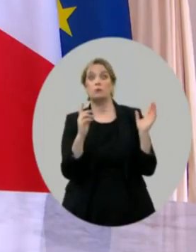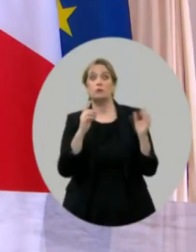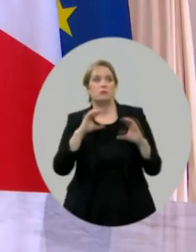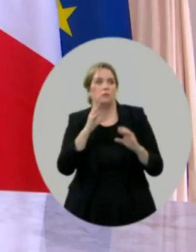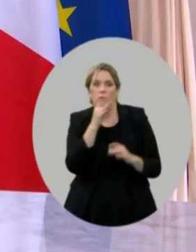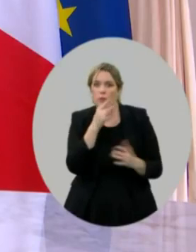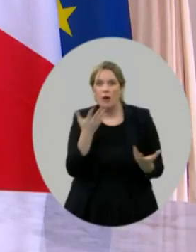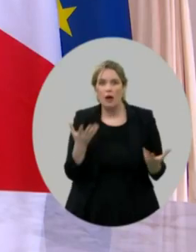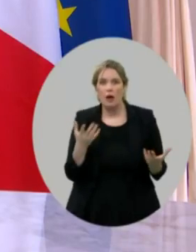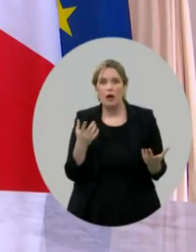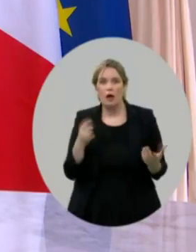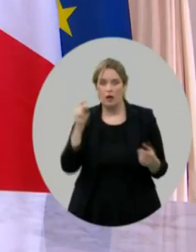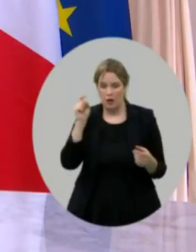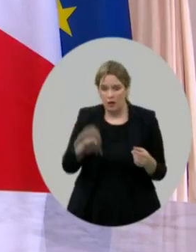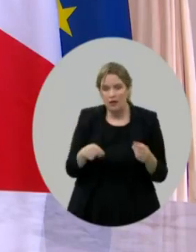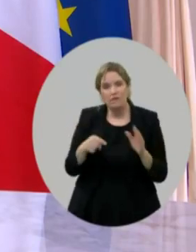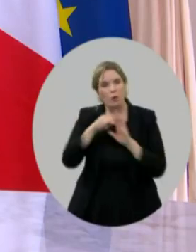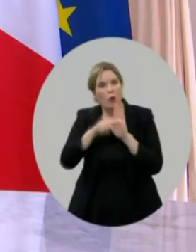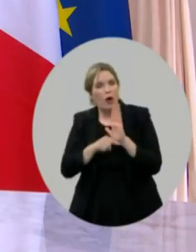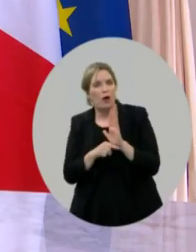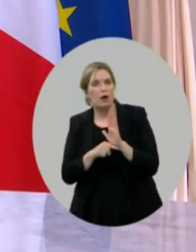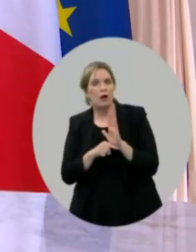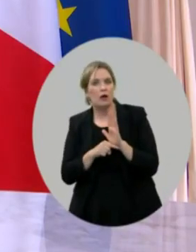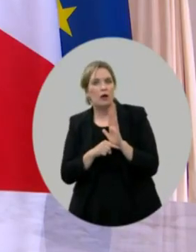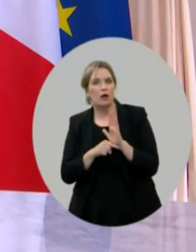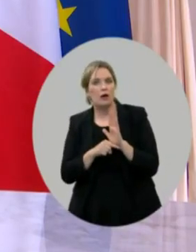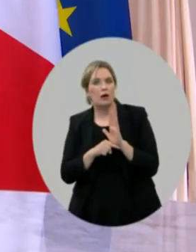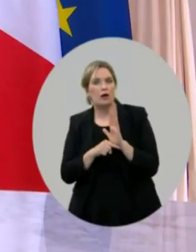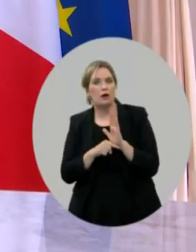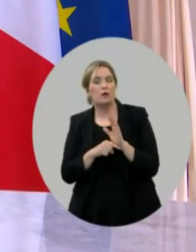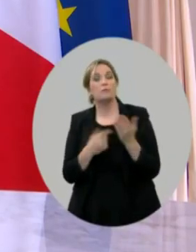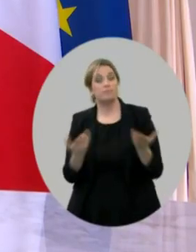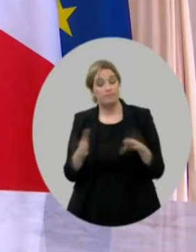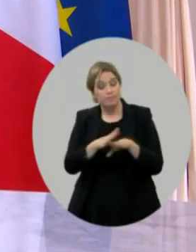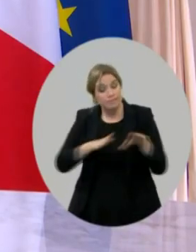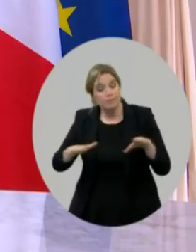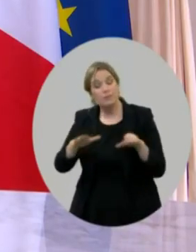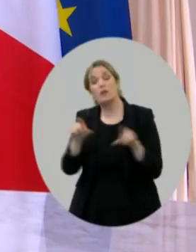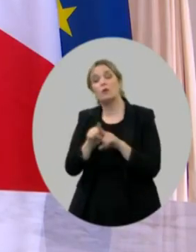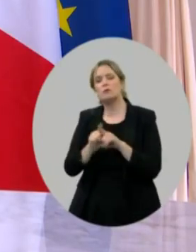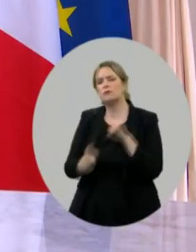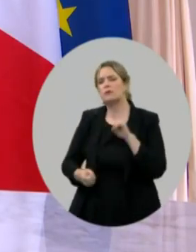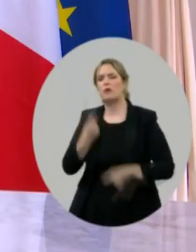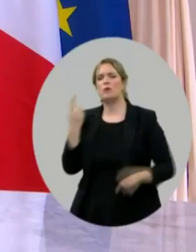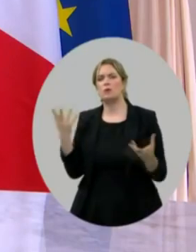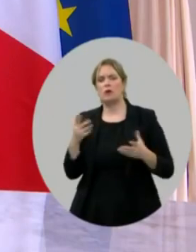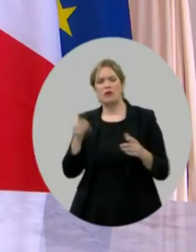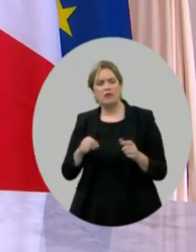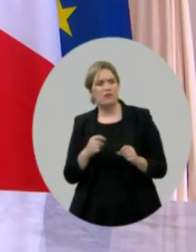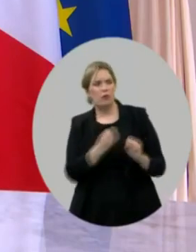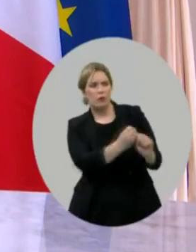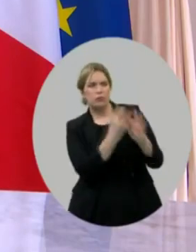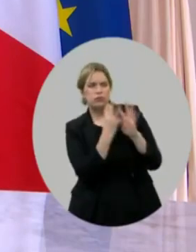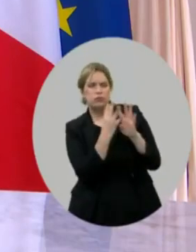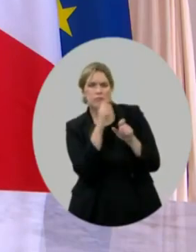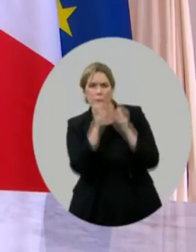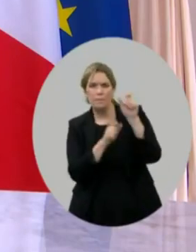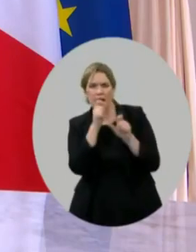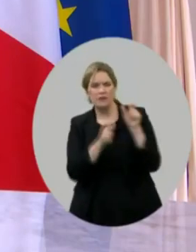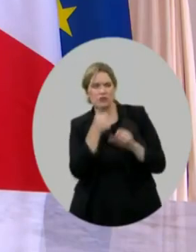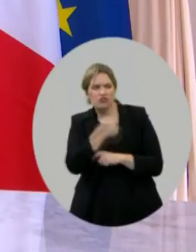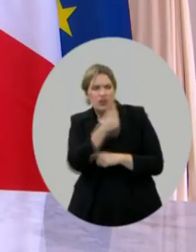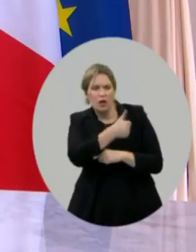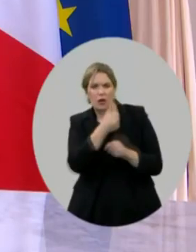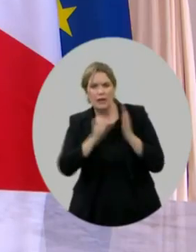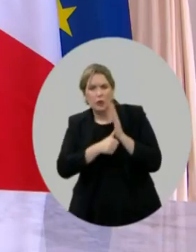pouvons le faire sans qu'il y ait des règles. Il est aussi indispensable que nous puissions contrôler l'identité de chacune et